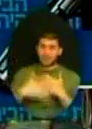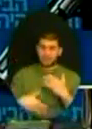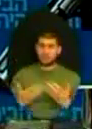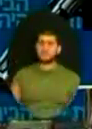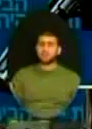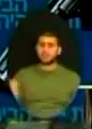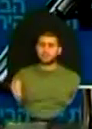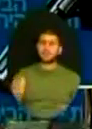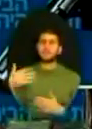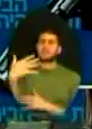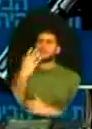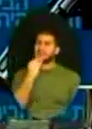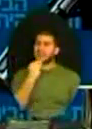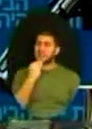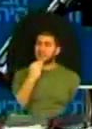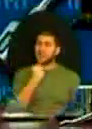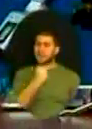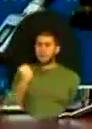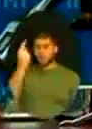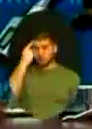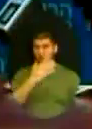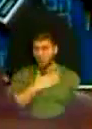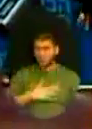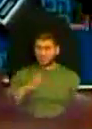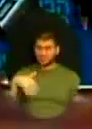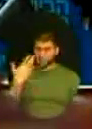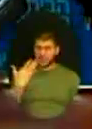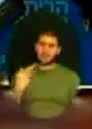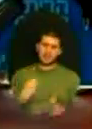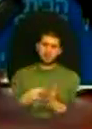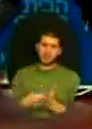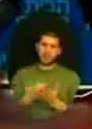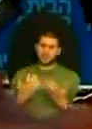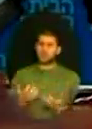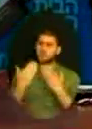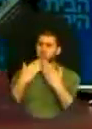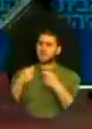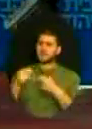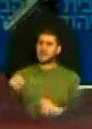דבר, מדינת ישראל שהימין חושב שהוא רוצה שתהיה לו, תשלם עליו את המחיר. חברת הכנסת מרב מיכאלי, תודה רבה לך.